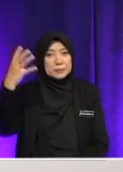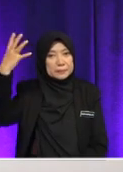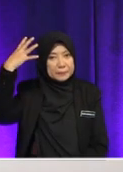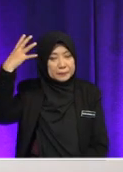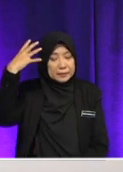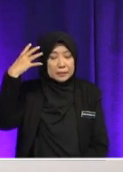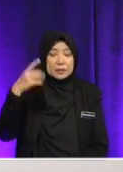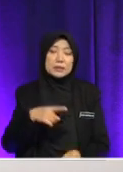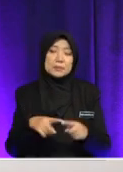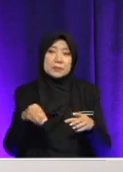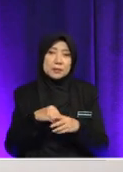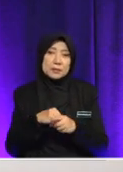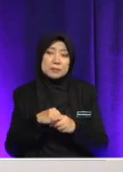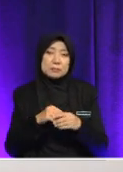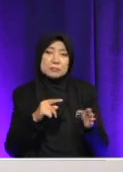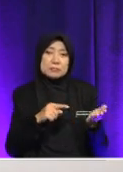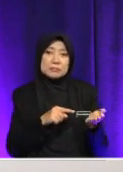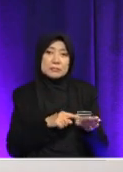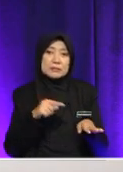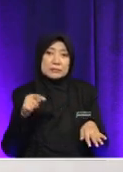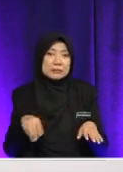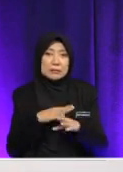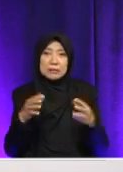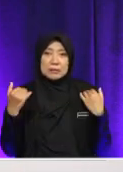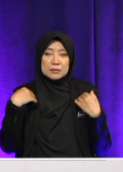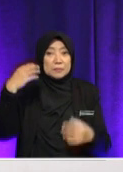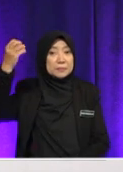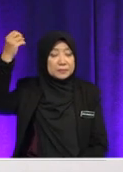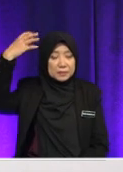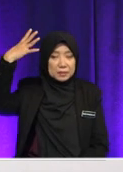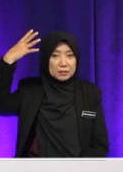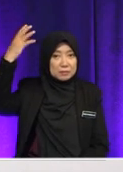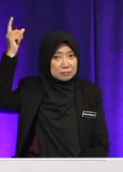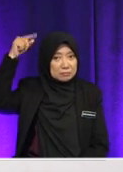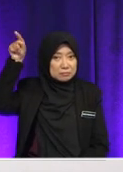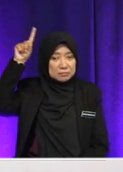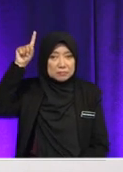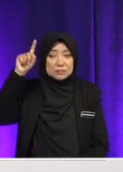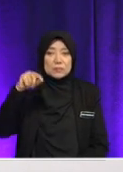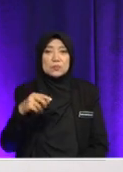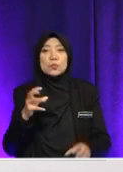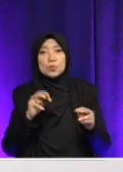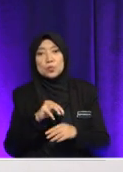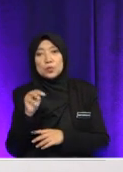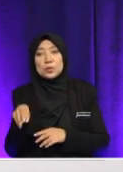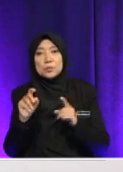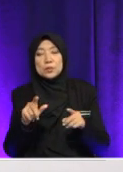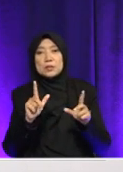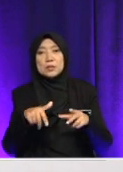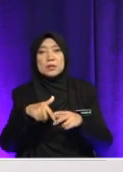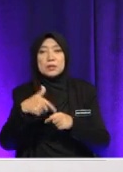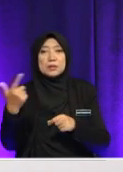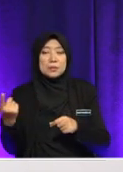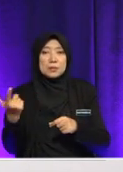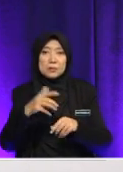tapi dalam setuju tak ada cahaya matahari sudah jadi murid-murid inovasi dari letak di